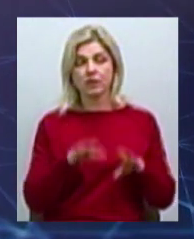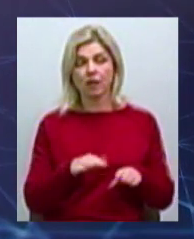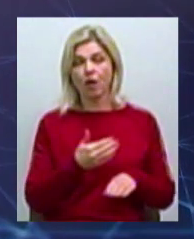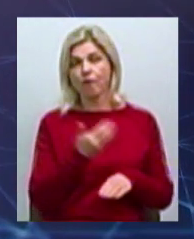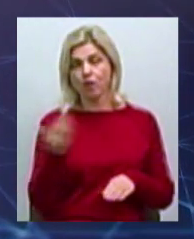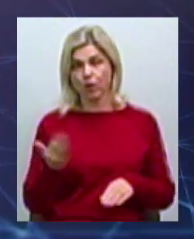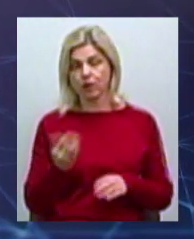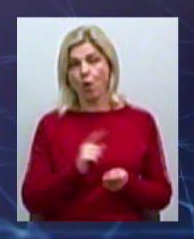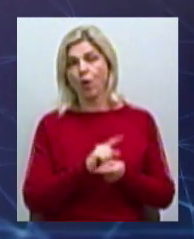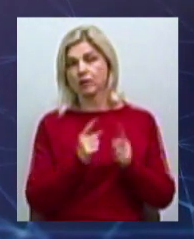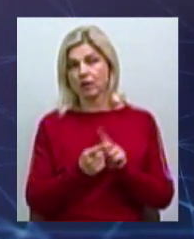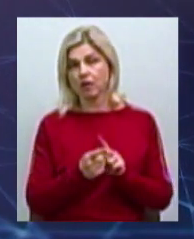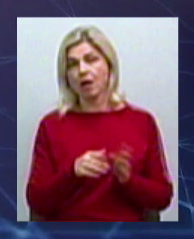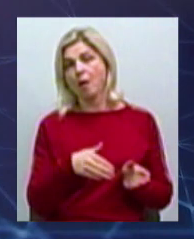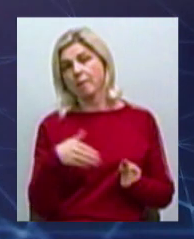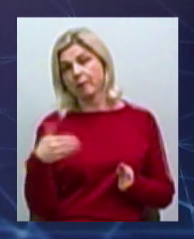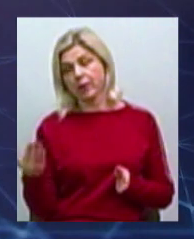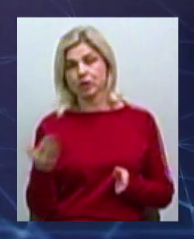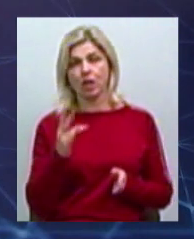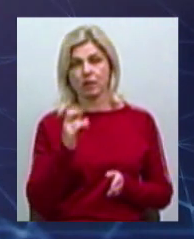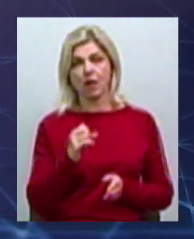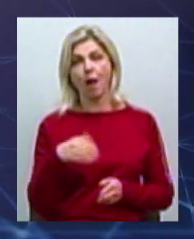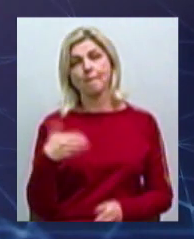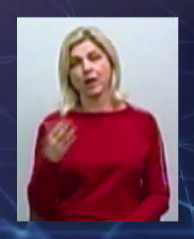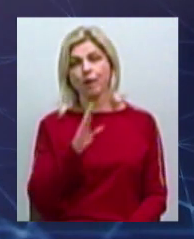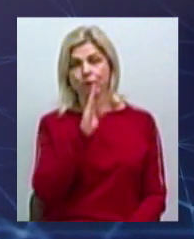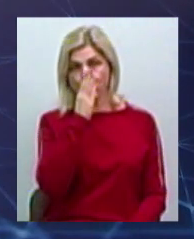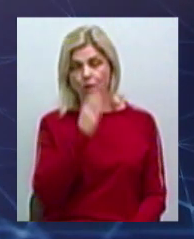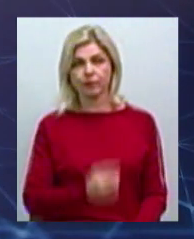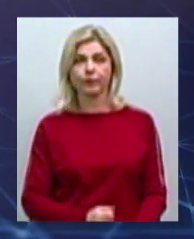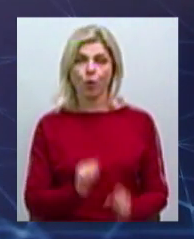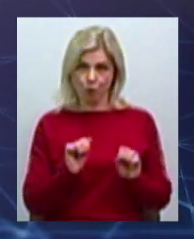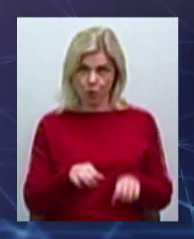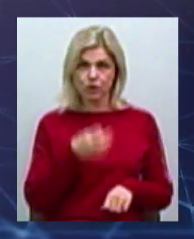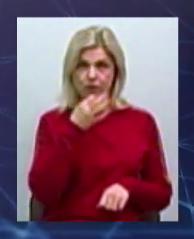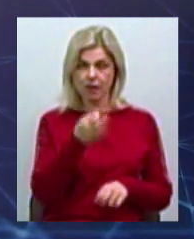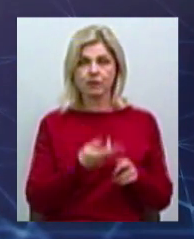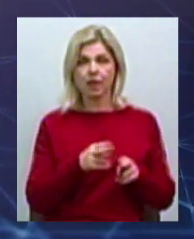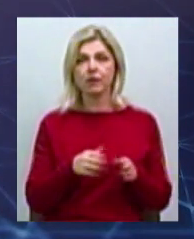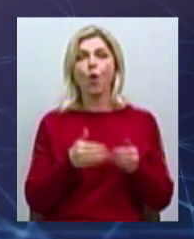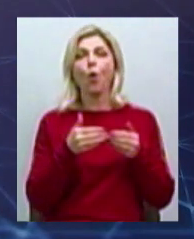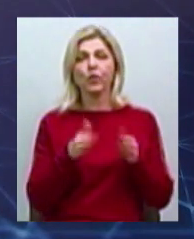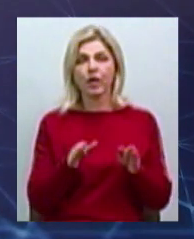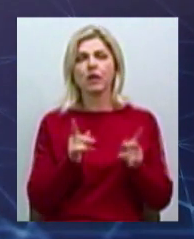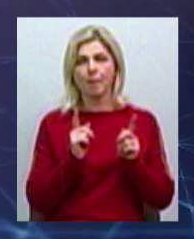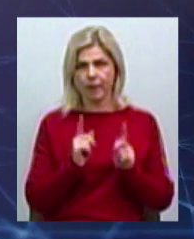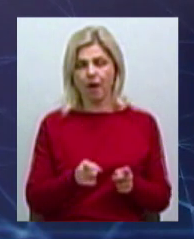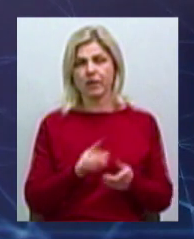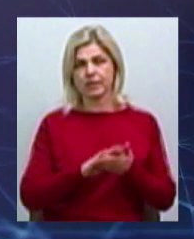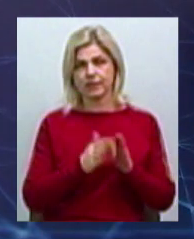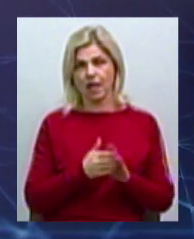одразу перейшли на бік ворога. Можна сказати, що це відкрило справжній стан